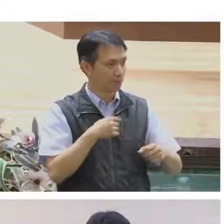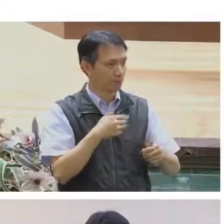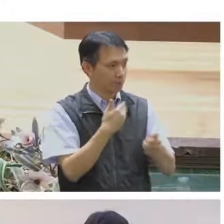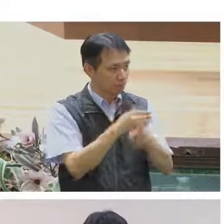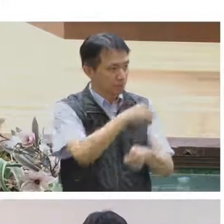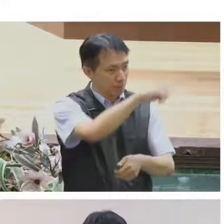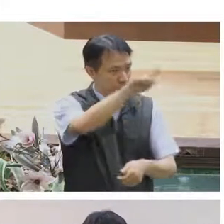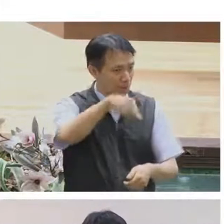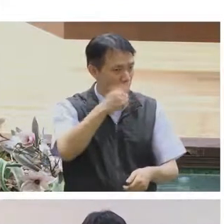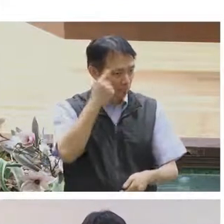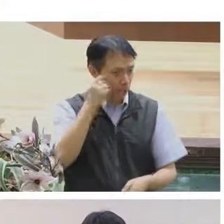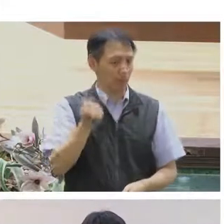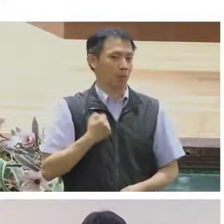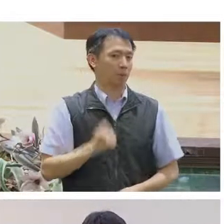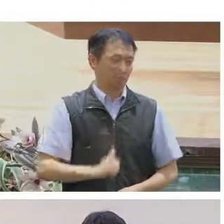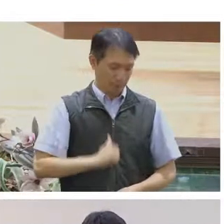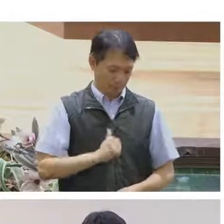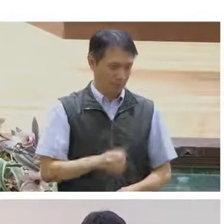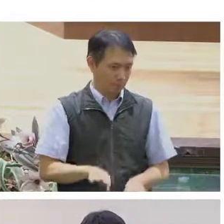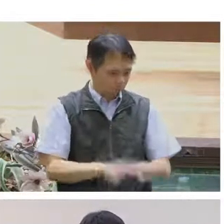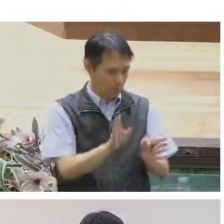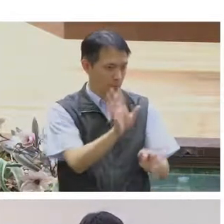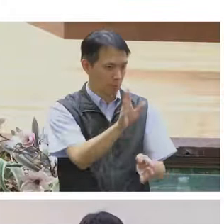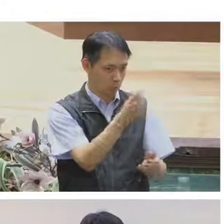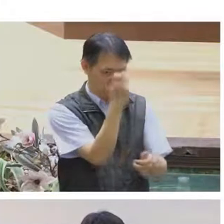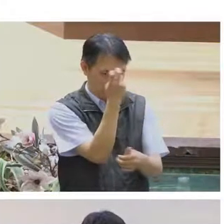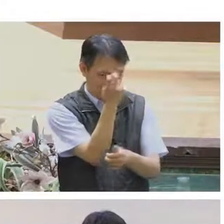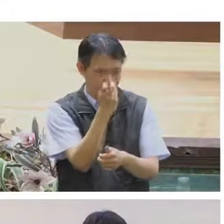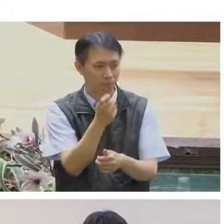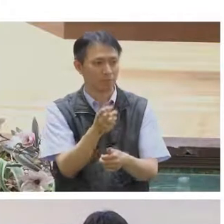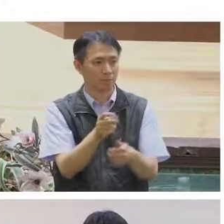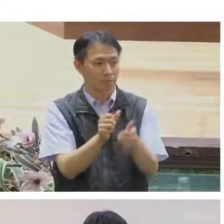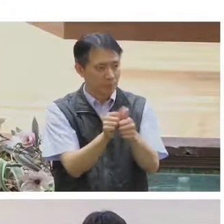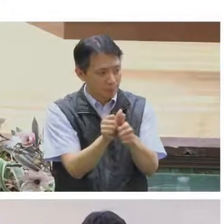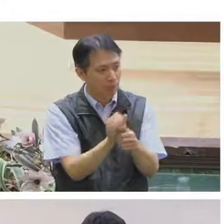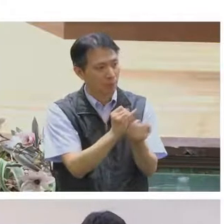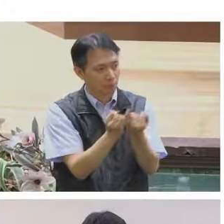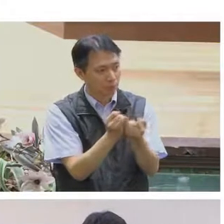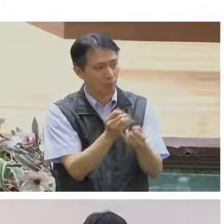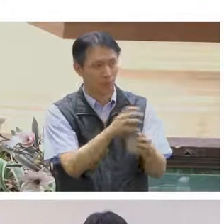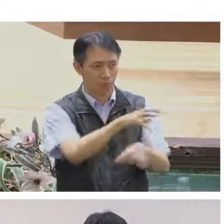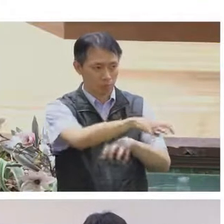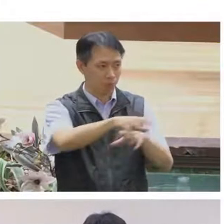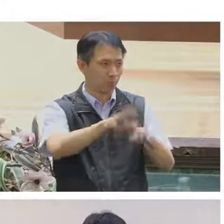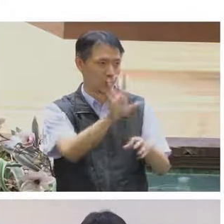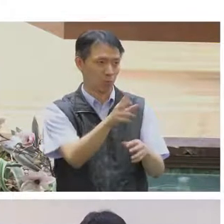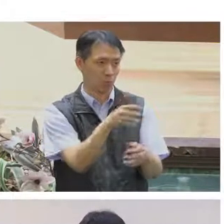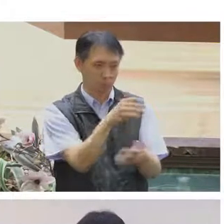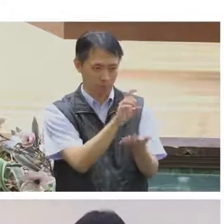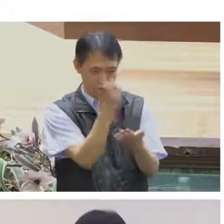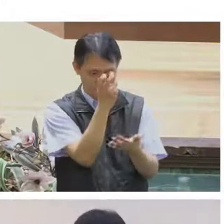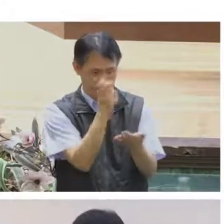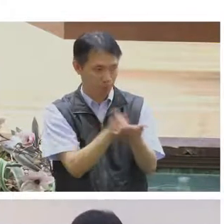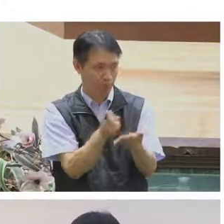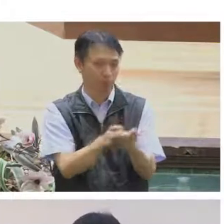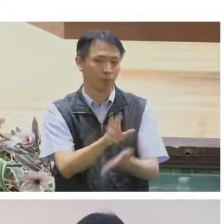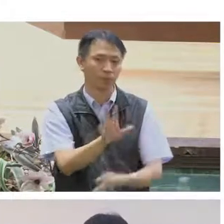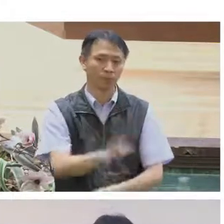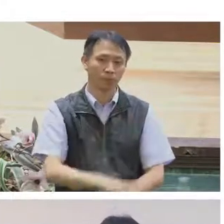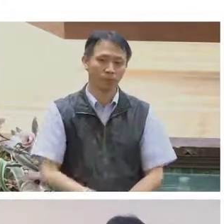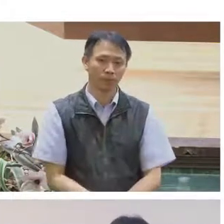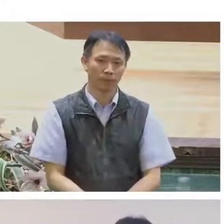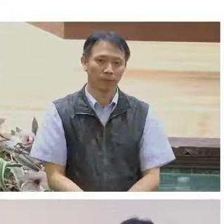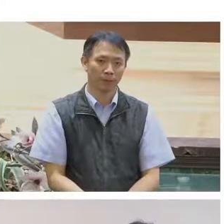家意识到它是真实存在，而且是各个方面，包含在性别、环境、人权各个方面都在审查这样子。